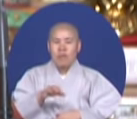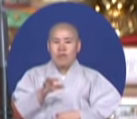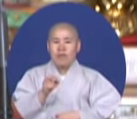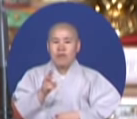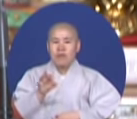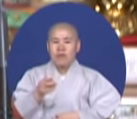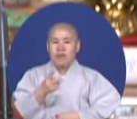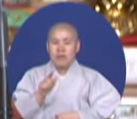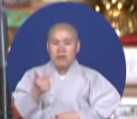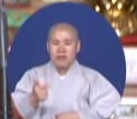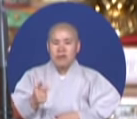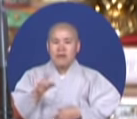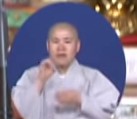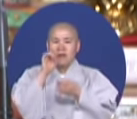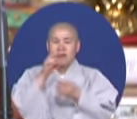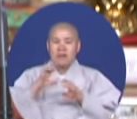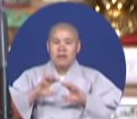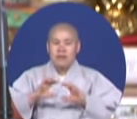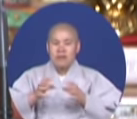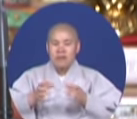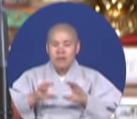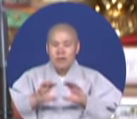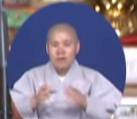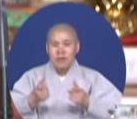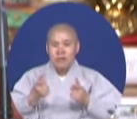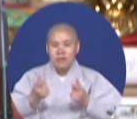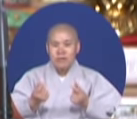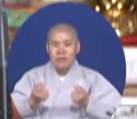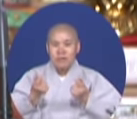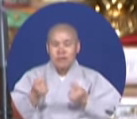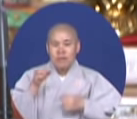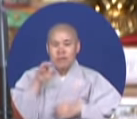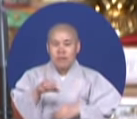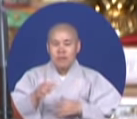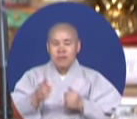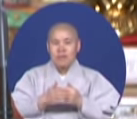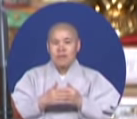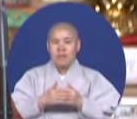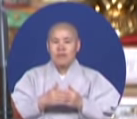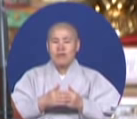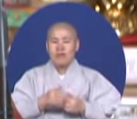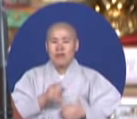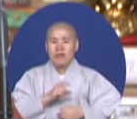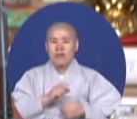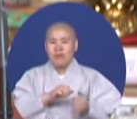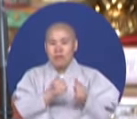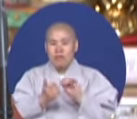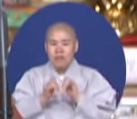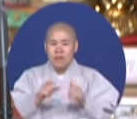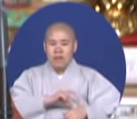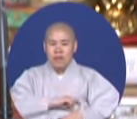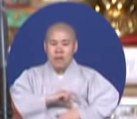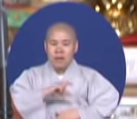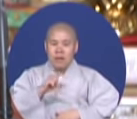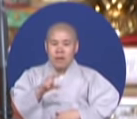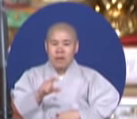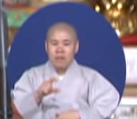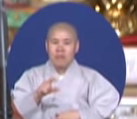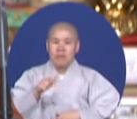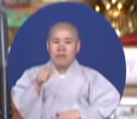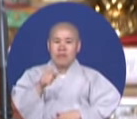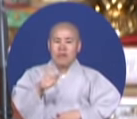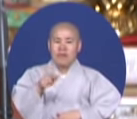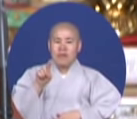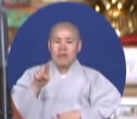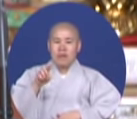그러면 거기는 바로 극락세계인 거예요. 극락세계. 그래서 위패를 그 감노단에 떡